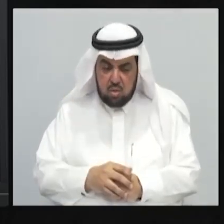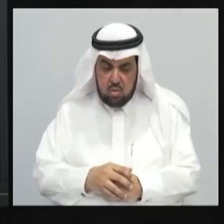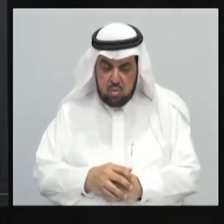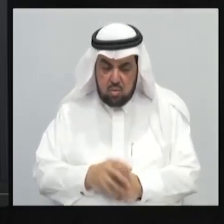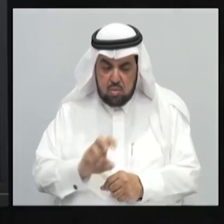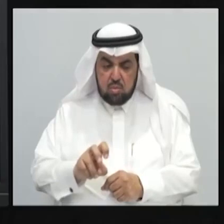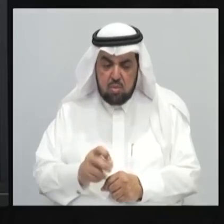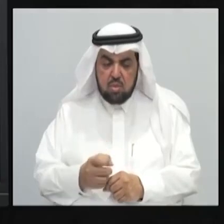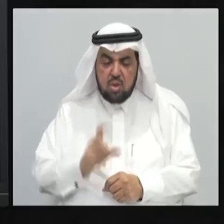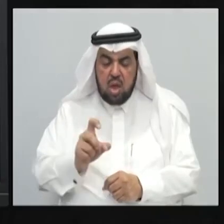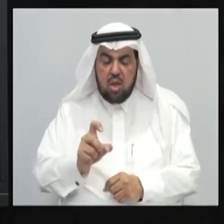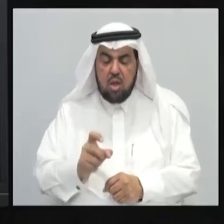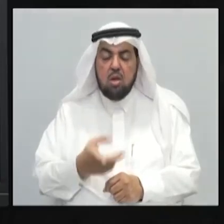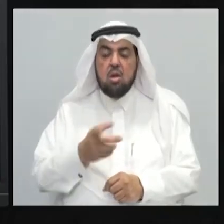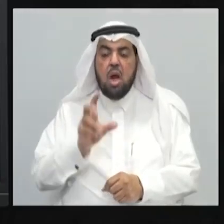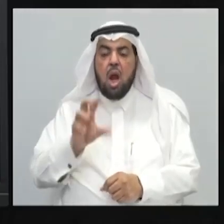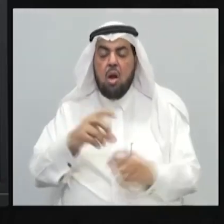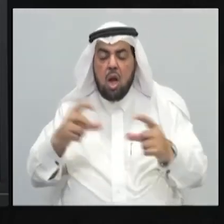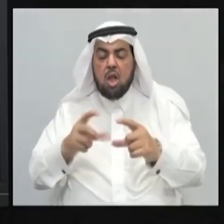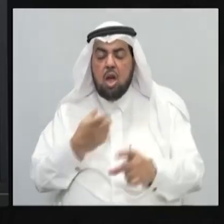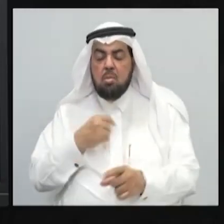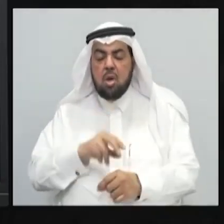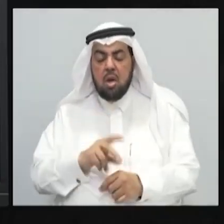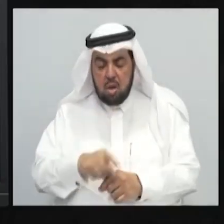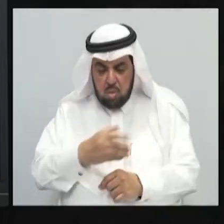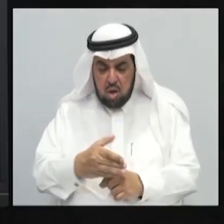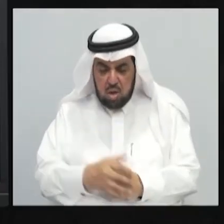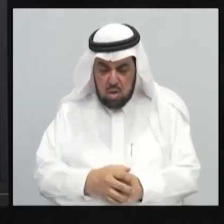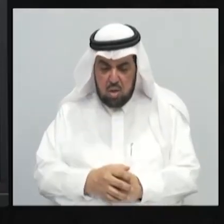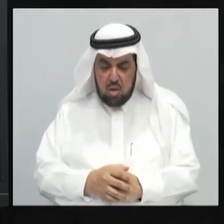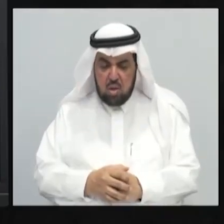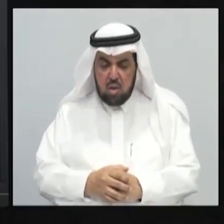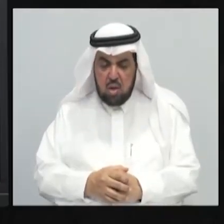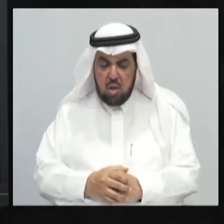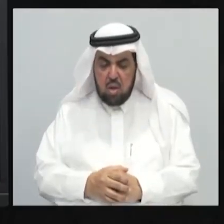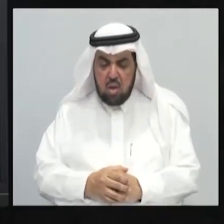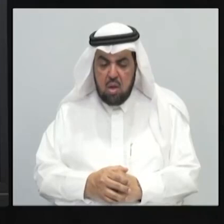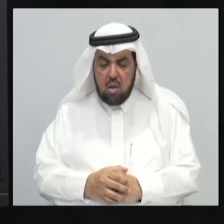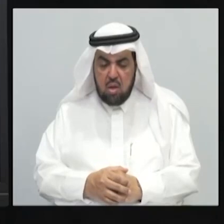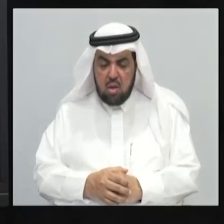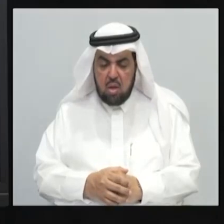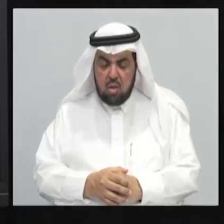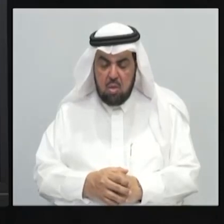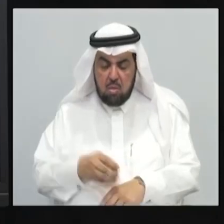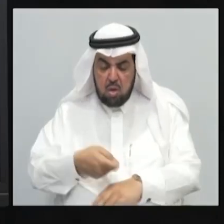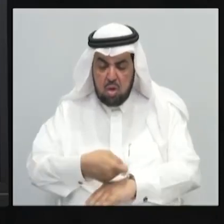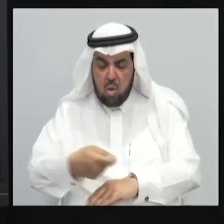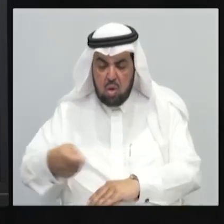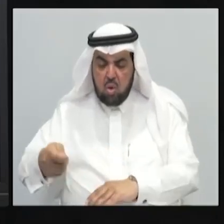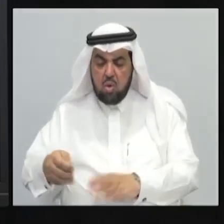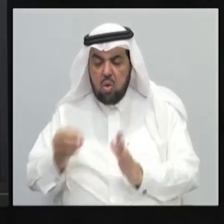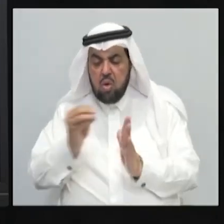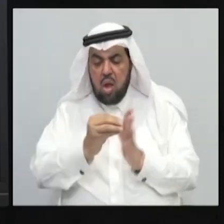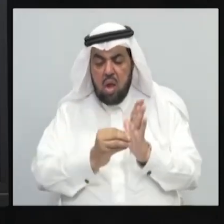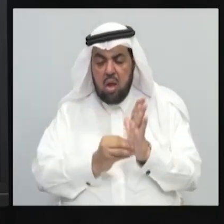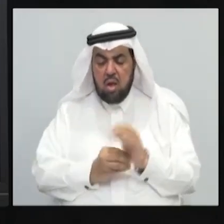تحدد العنصر الذي ستتم ستتم عمليه المحاذاه بناء عليه ثم ننتقل الى توزيع العناصر